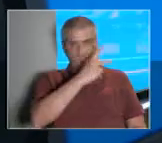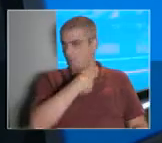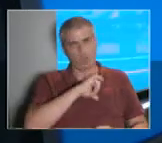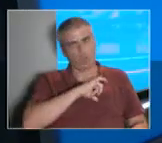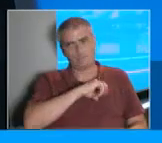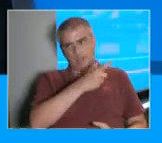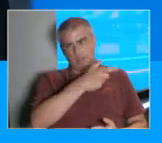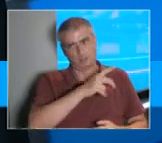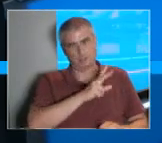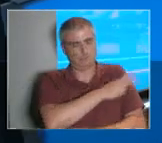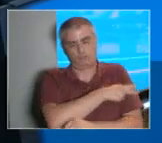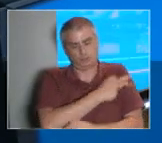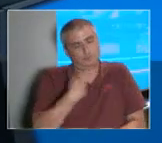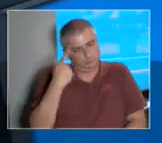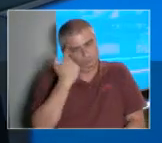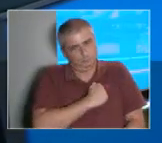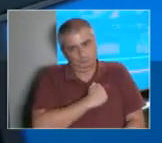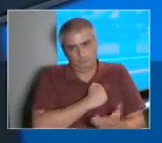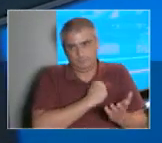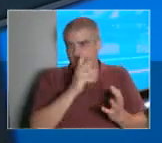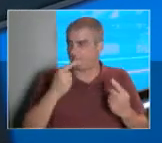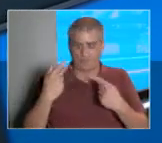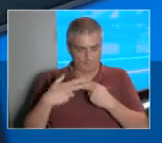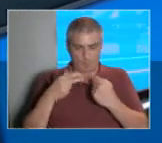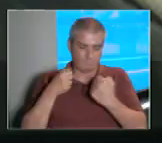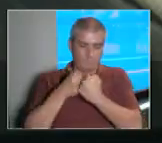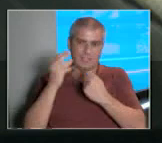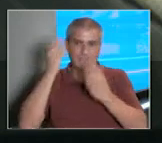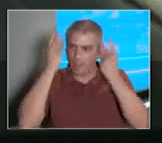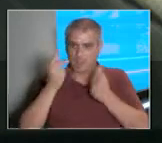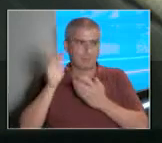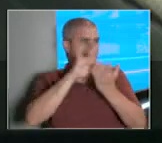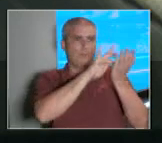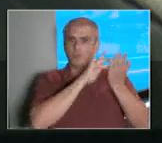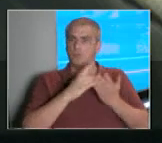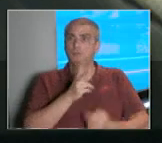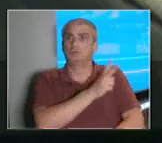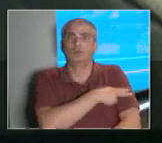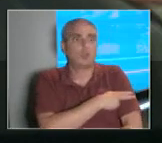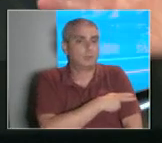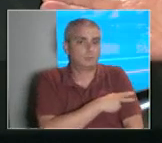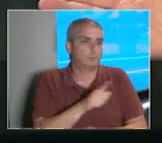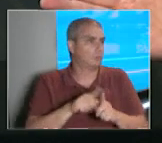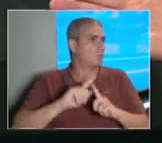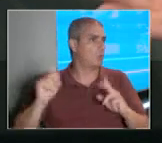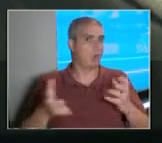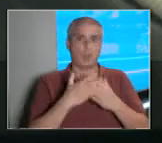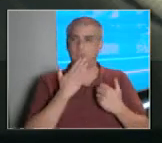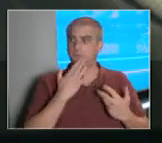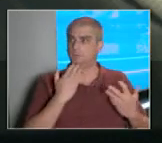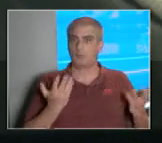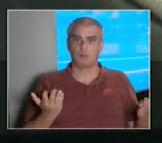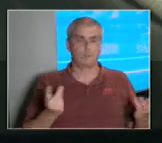בשוטרים, ולא זו שהולכת להתאמת במגזר החרדי, או בכל מקום אחר. שוטרים, כמו כל עם ישראל,